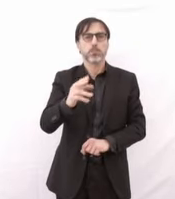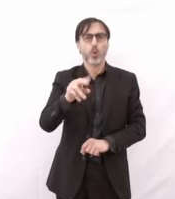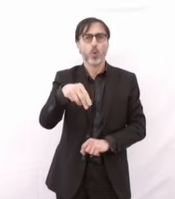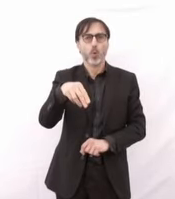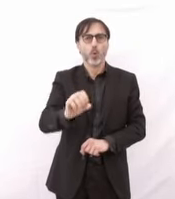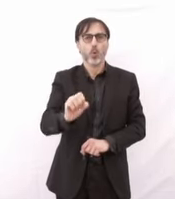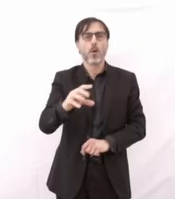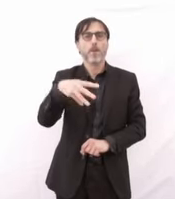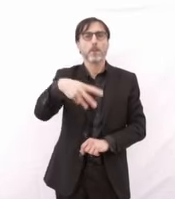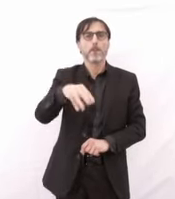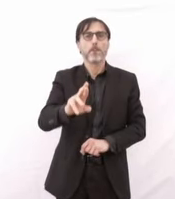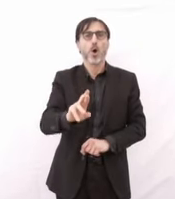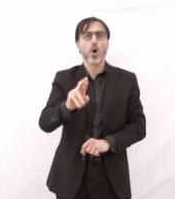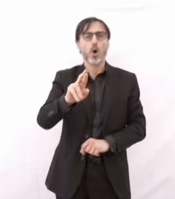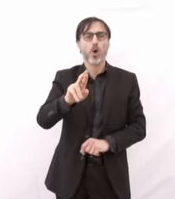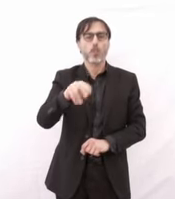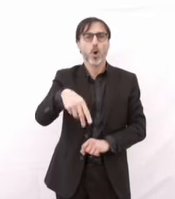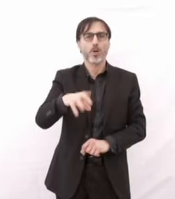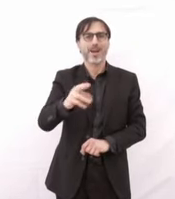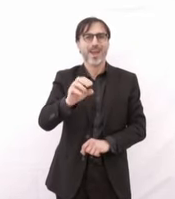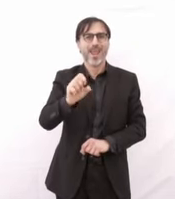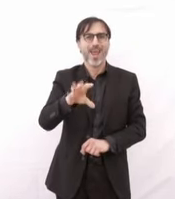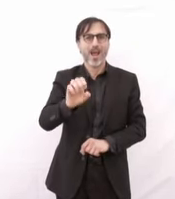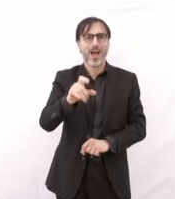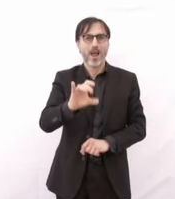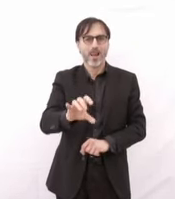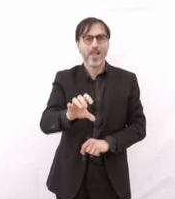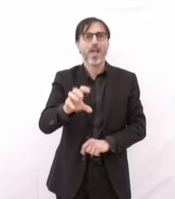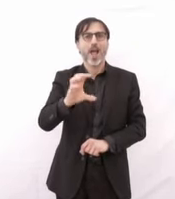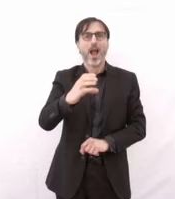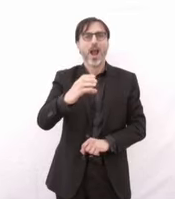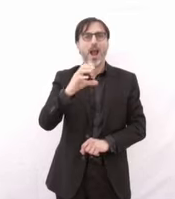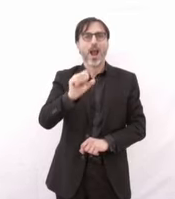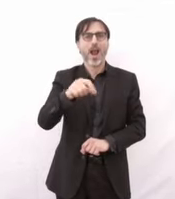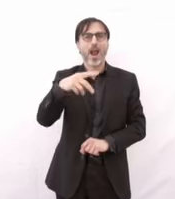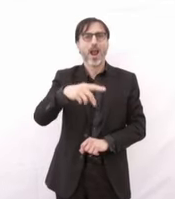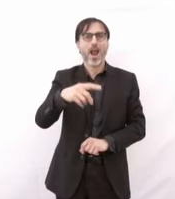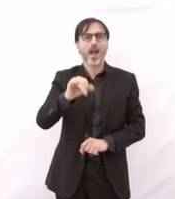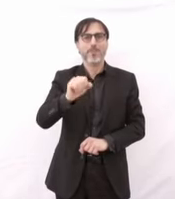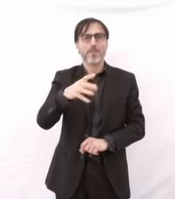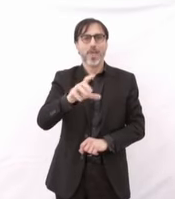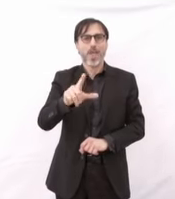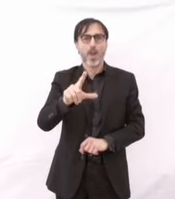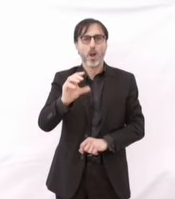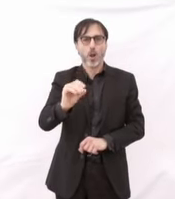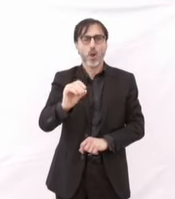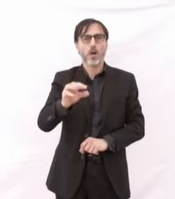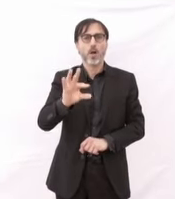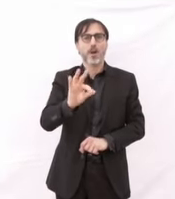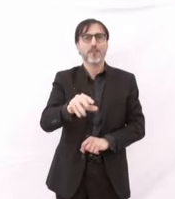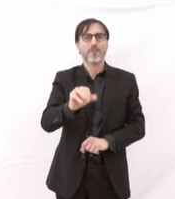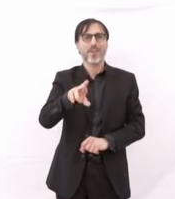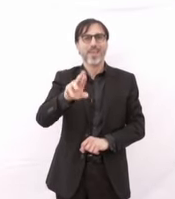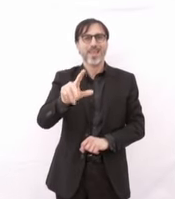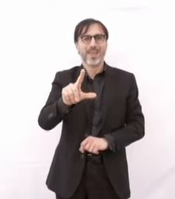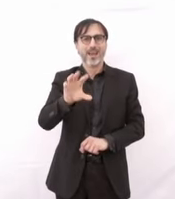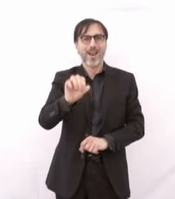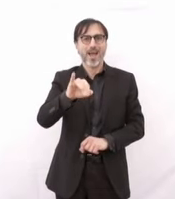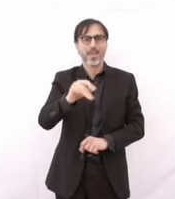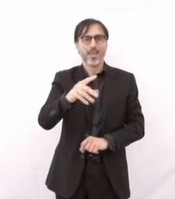Calogero Monreale, Gaetano Cappiello, Francesco Ferlaino, Domenico